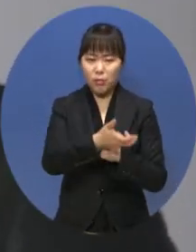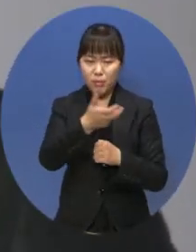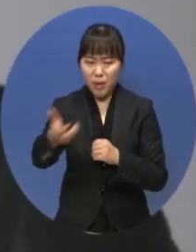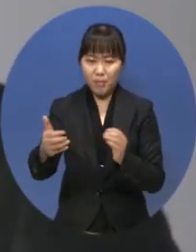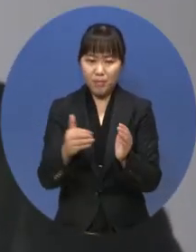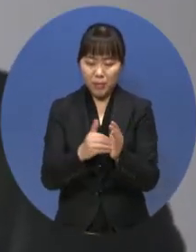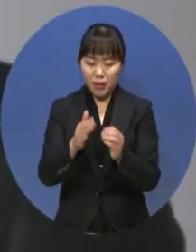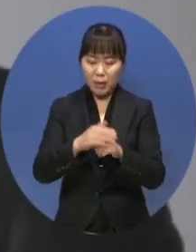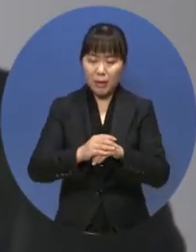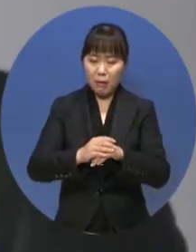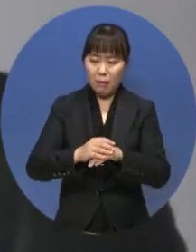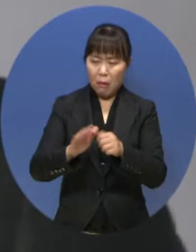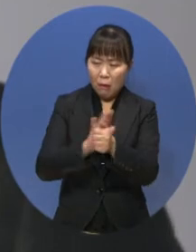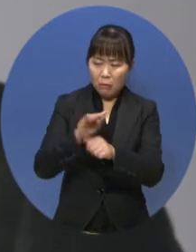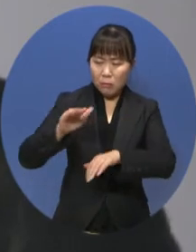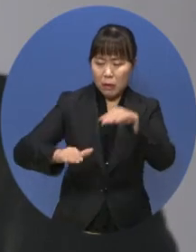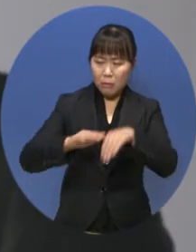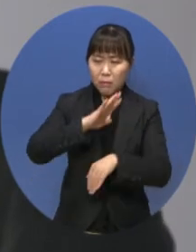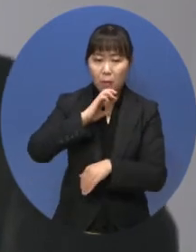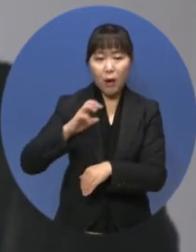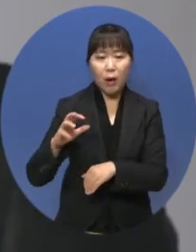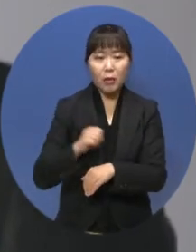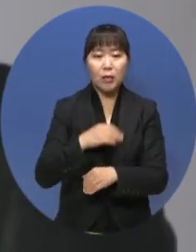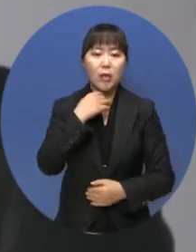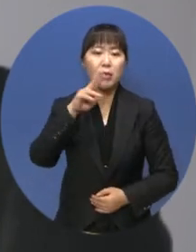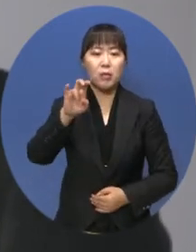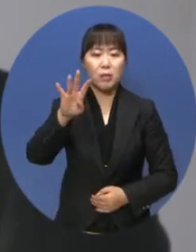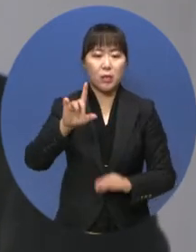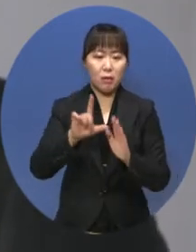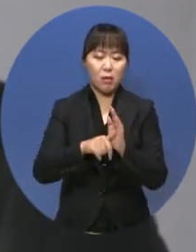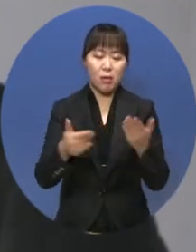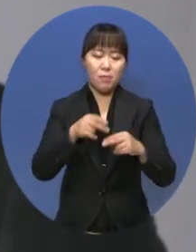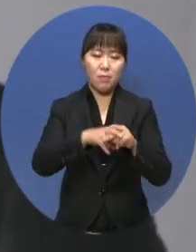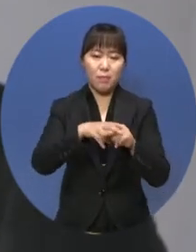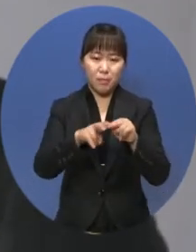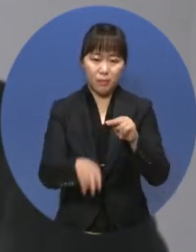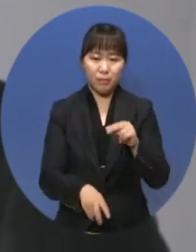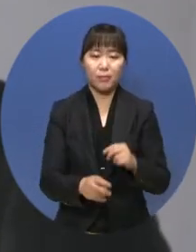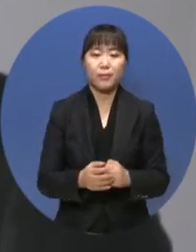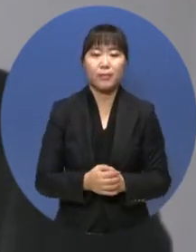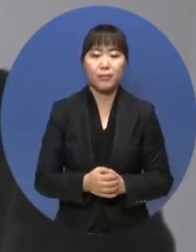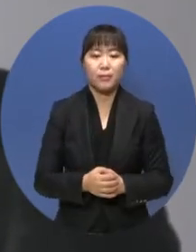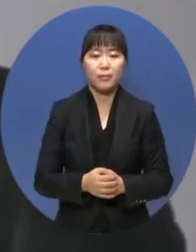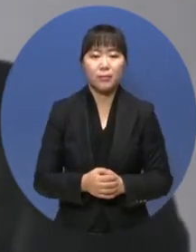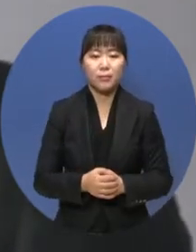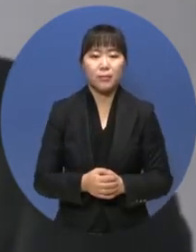옮겼지만 차별 대우에 불만을 품고 24살 때 일을 그만두었습니다.